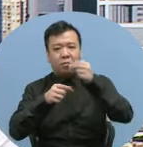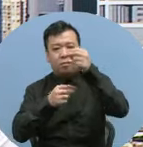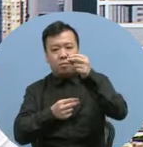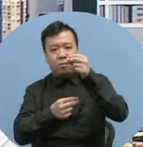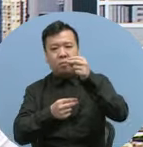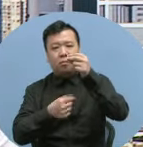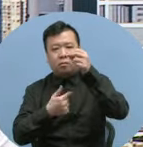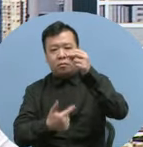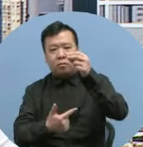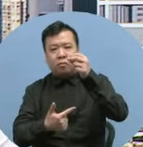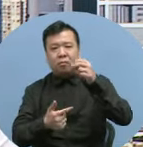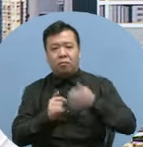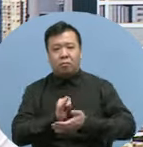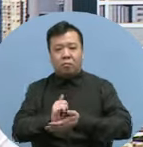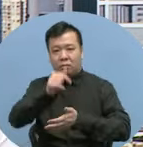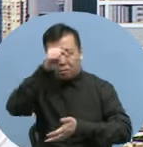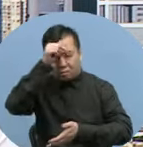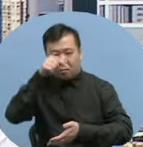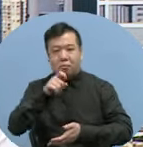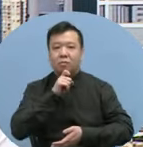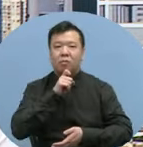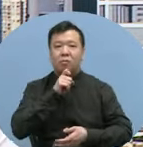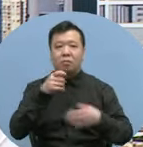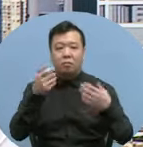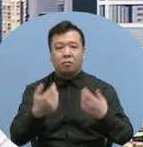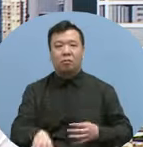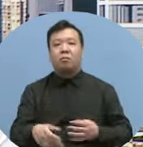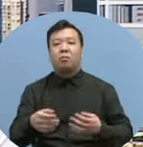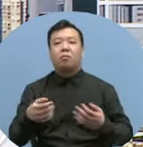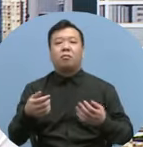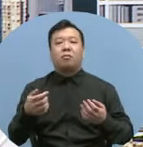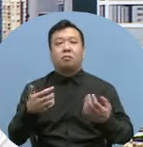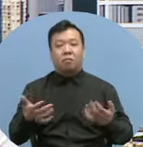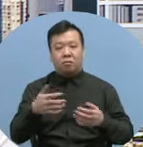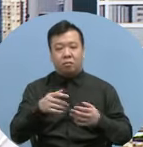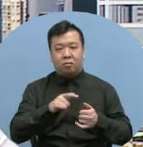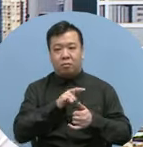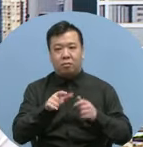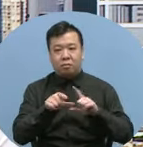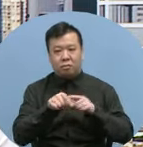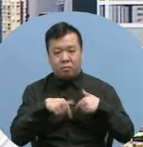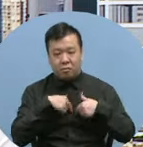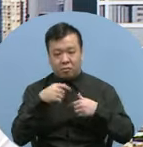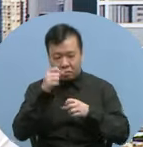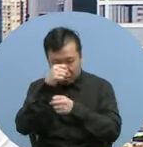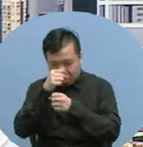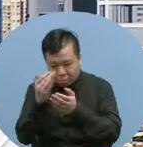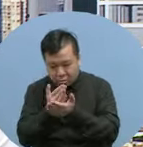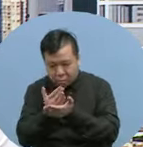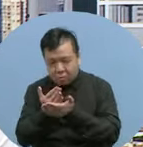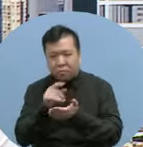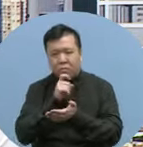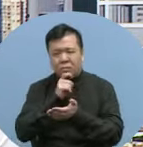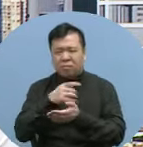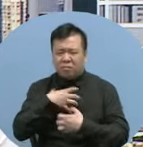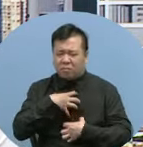7月7號同埋8號嗰時候就係送咗喺檢疫中心啦。咁跟住佢哋喺檢疫中心就係留咗樣本啊，或者有個別有啲